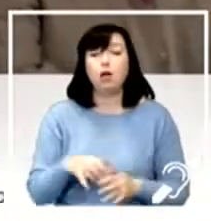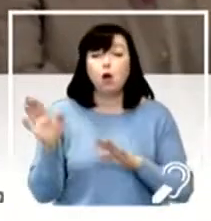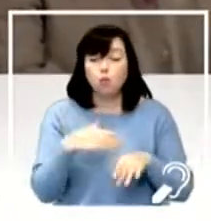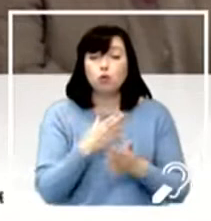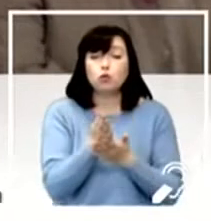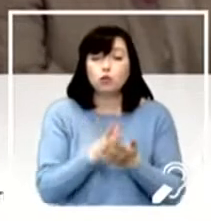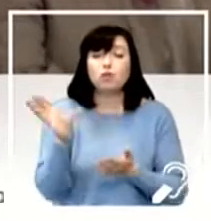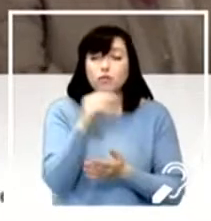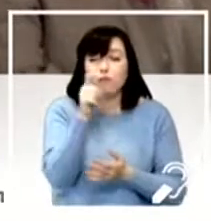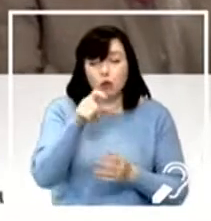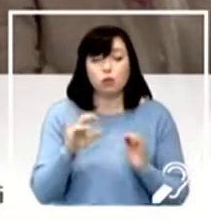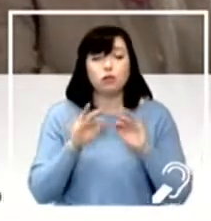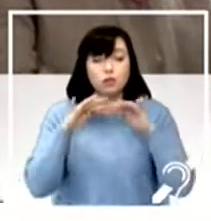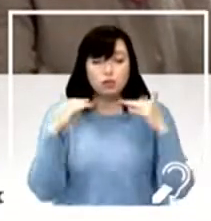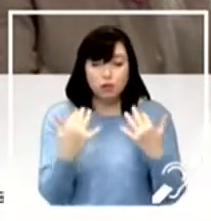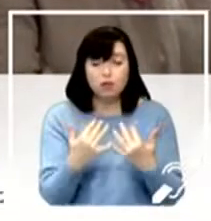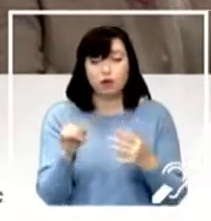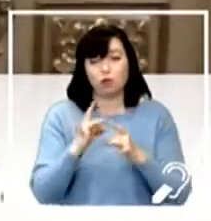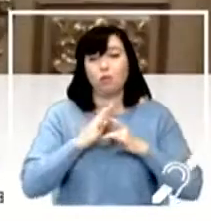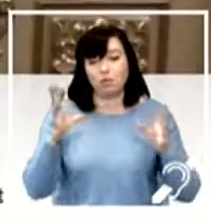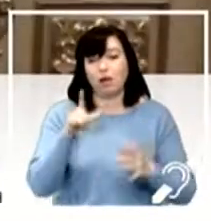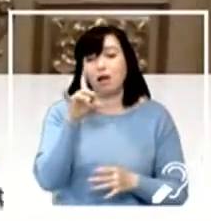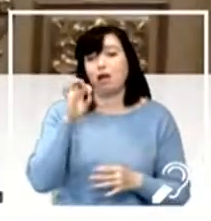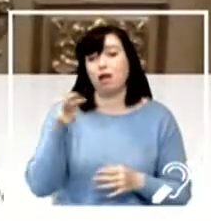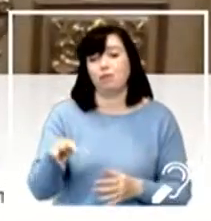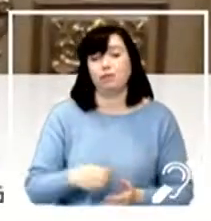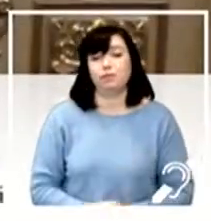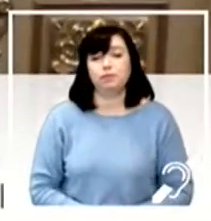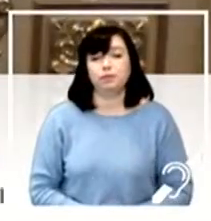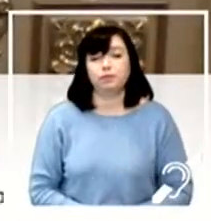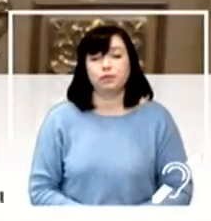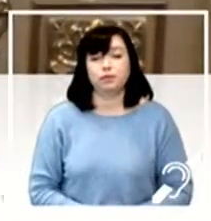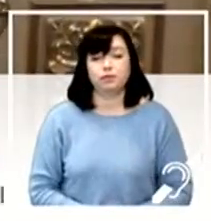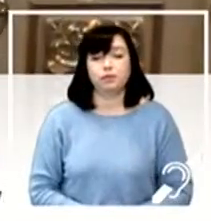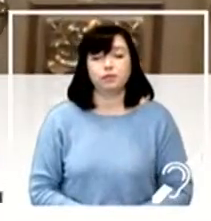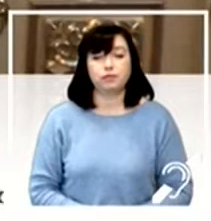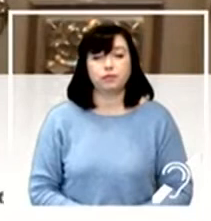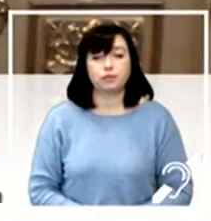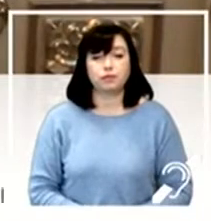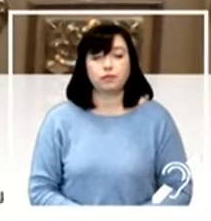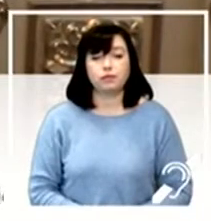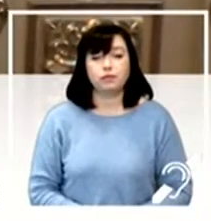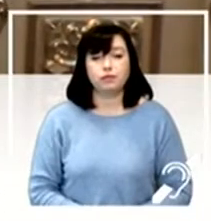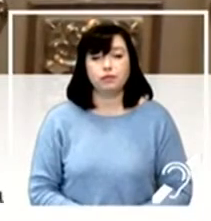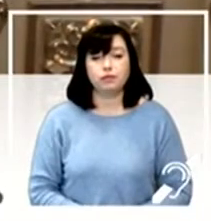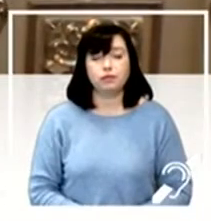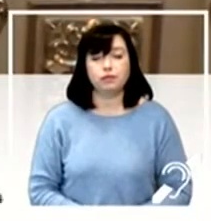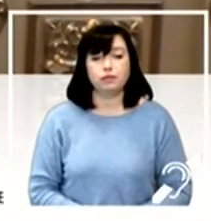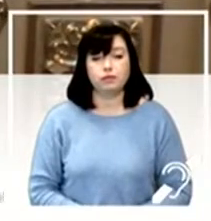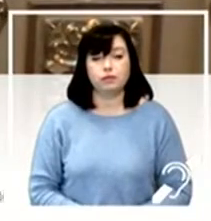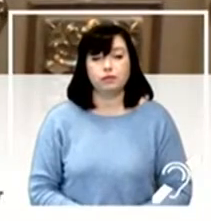slujbă, toți noriașii se adună pentru a sărbători hramul. Dumnezeu, într-o părăția sa,